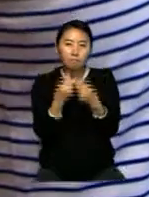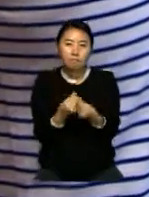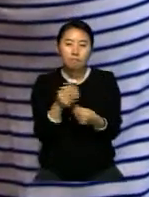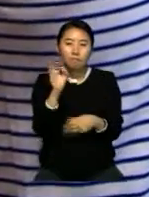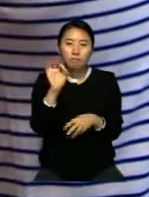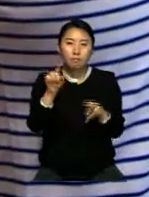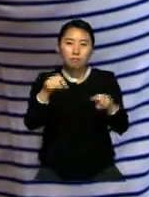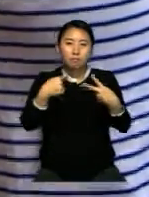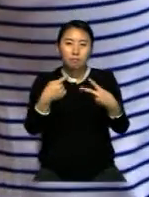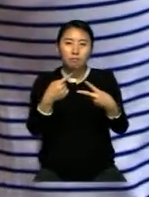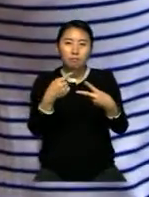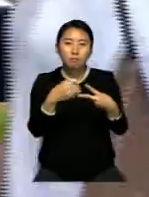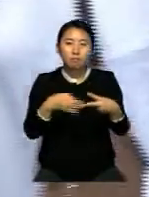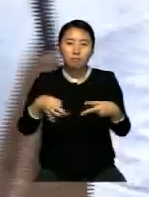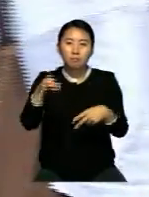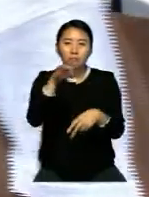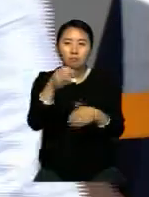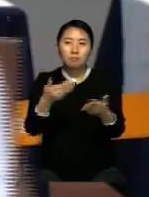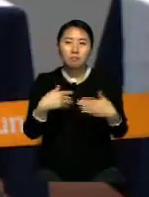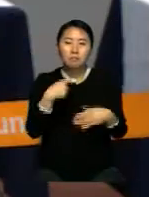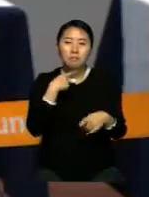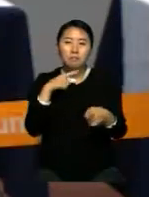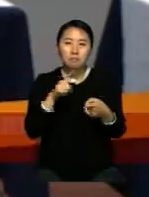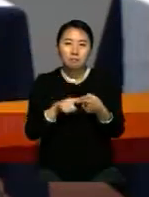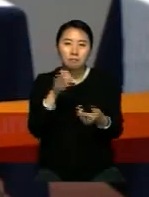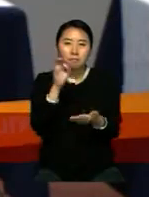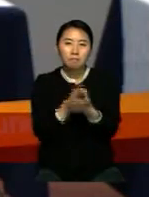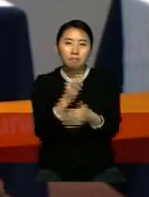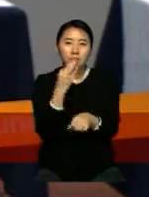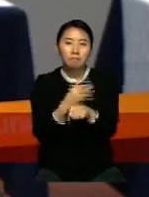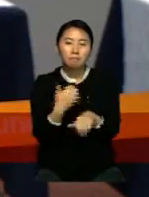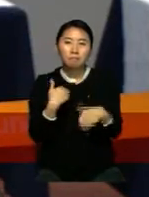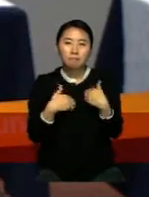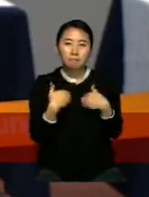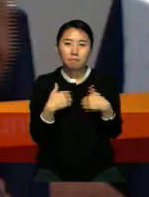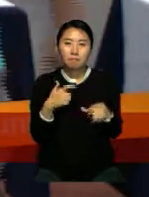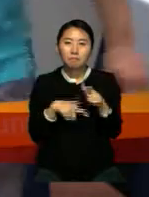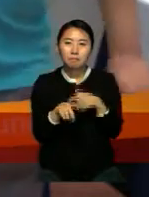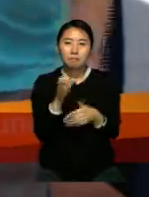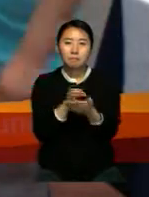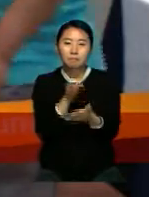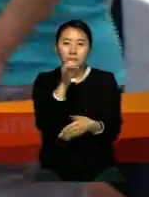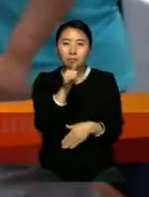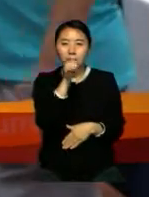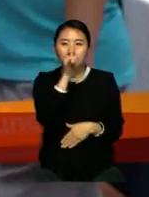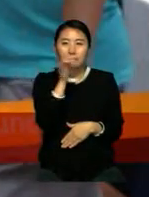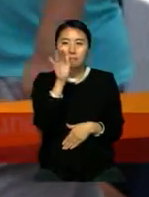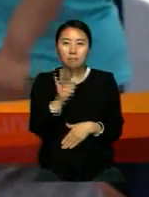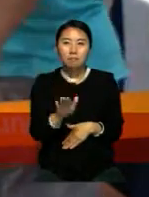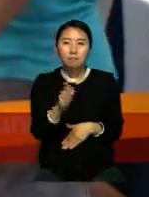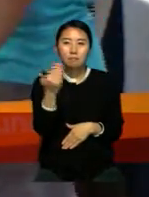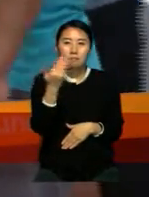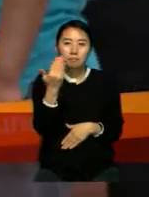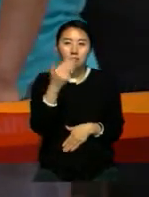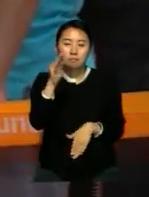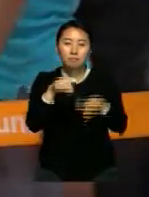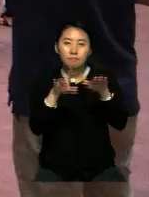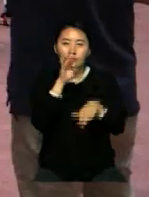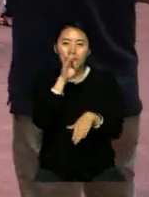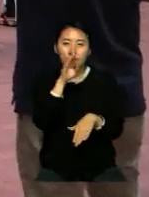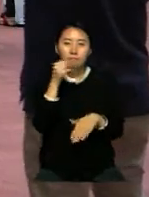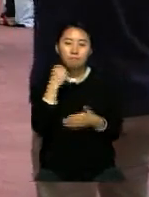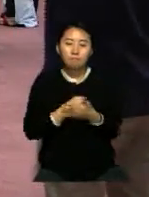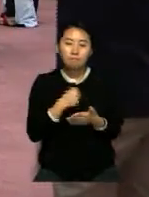감정가의 두 배를 보상합니다. 마음에 드는 걸싼걸 사가지고 너무 기뻐요. 더 비싼 것도 했는데 9천 원 차이로 안 돼가지고